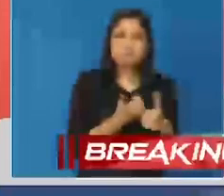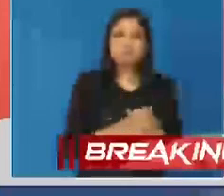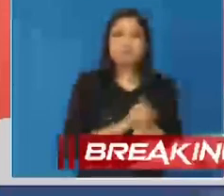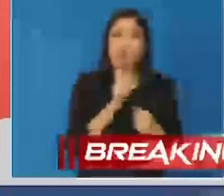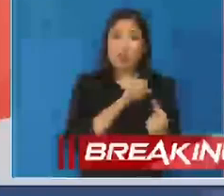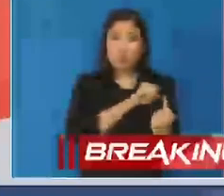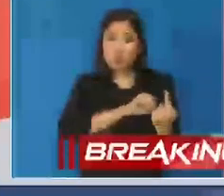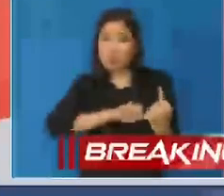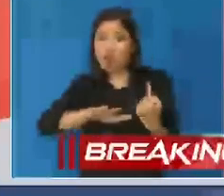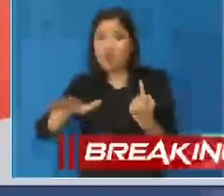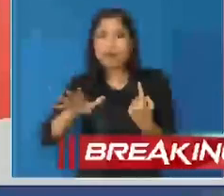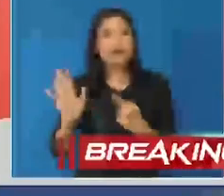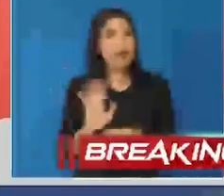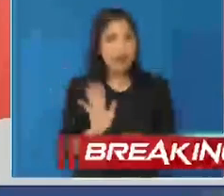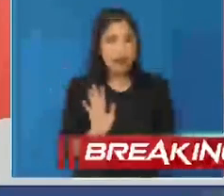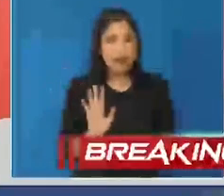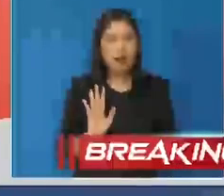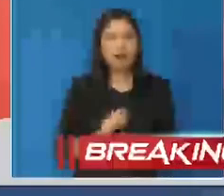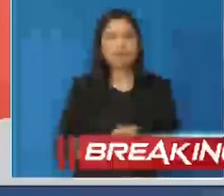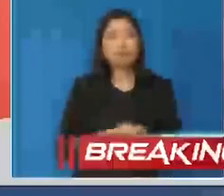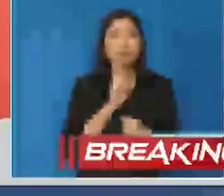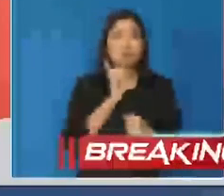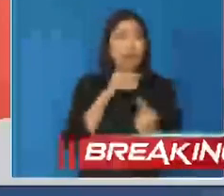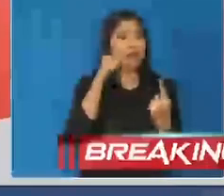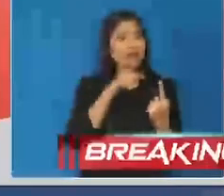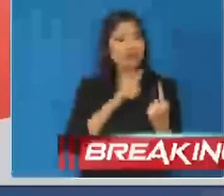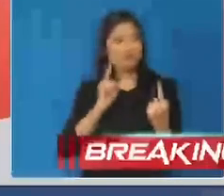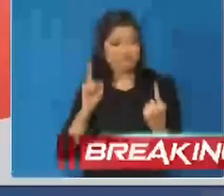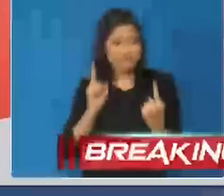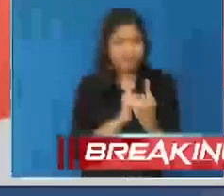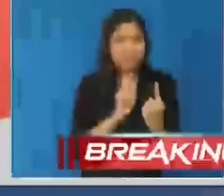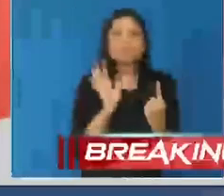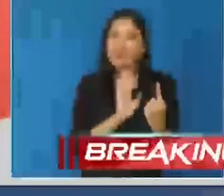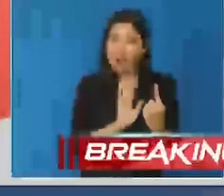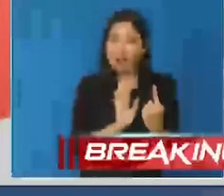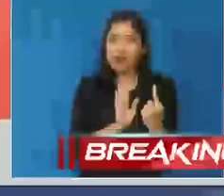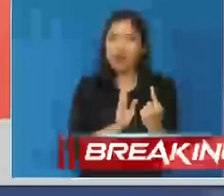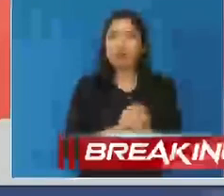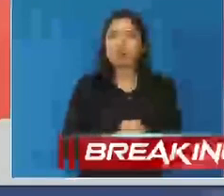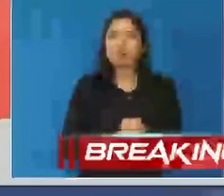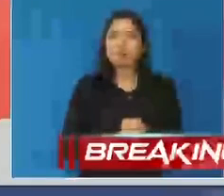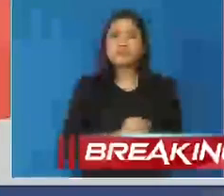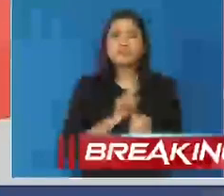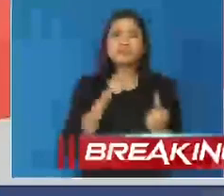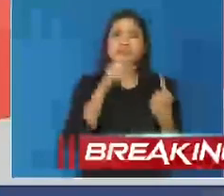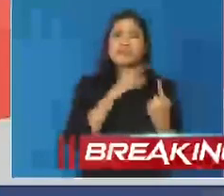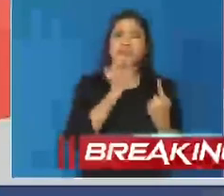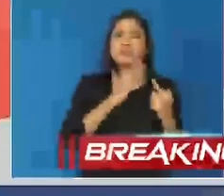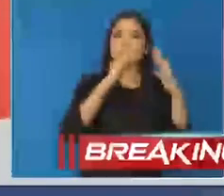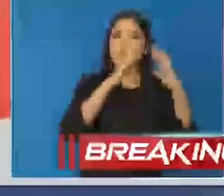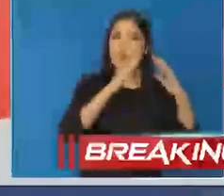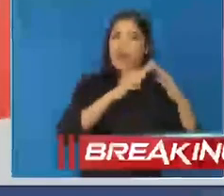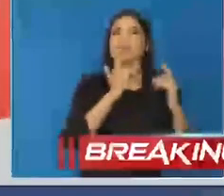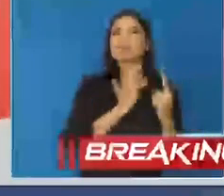tidak menularkan kepada orang lain agar dia tidak kontak dekat dengan orang lain dan agar dia tetap di rumah